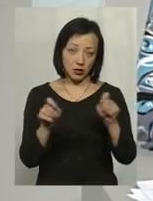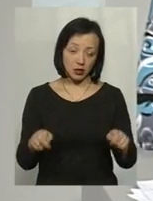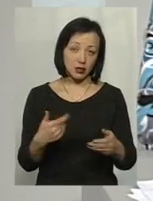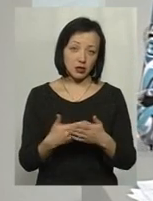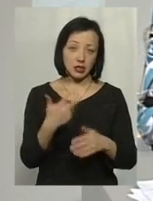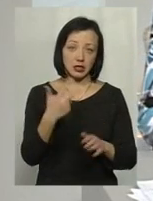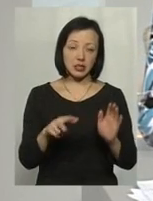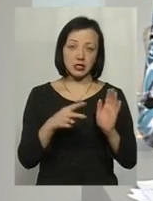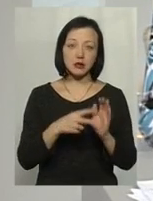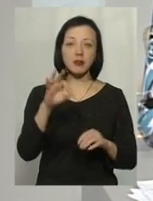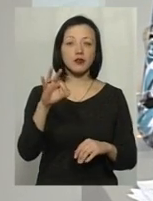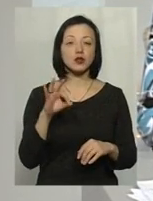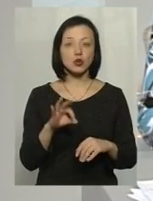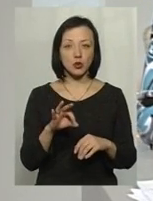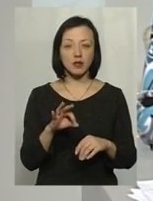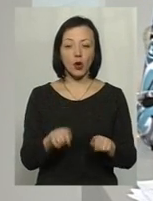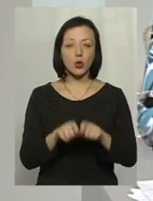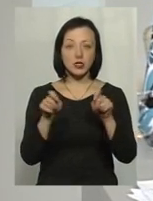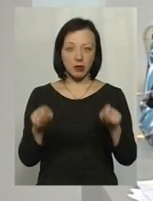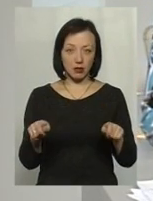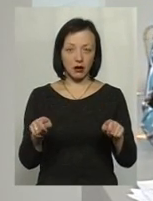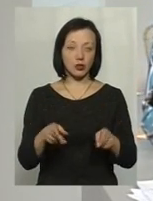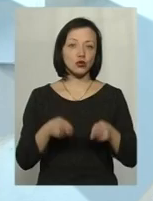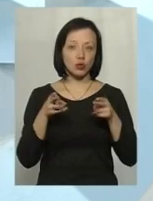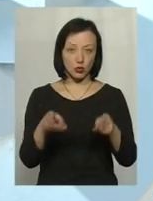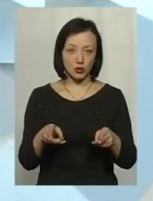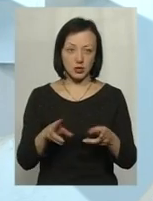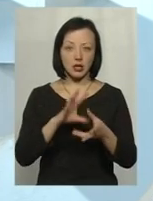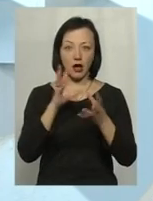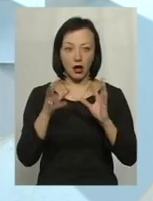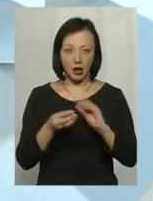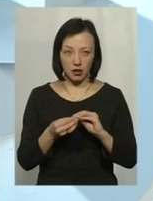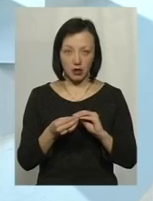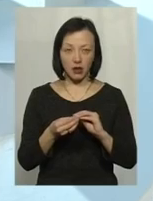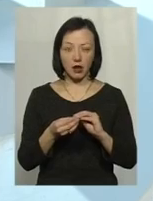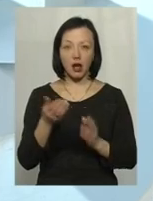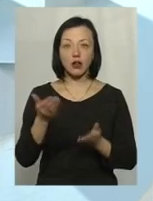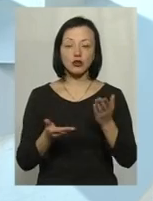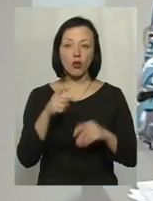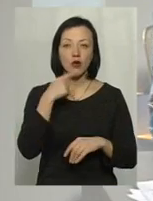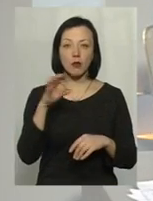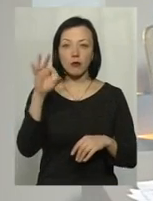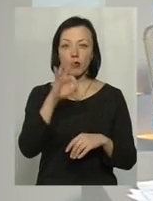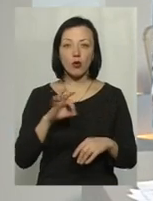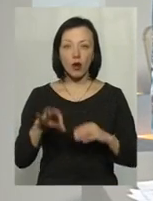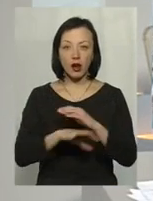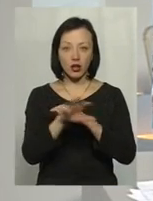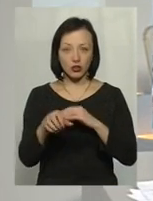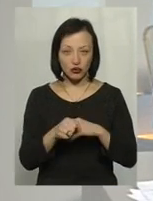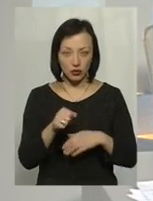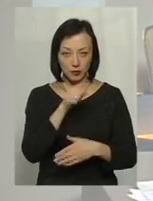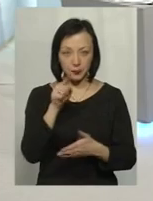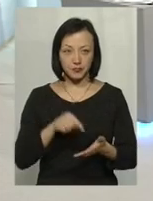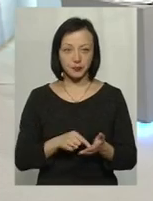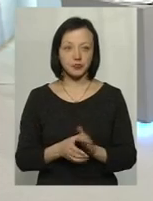б, 37% розкриття злочинів – це загальне, а якщо говорити про крадіжки? А якщо говорити